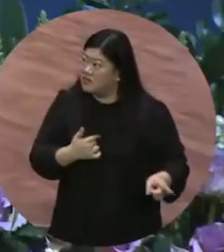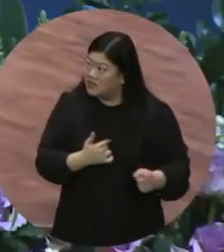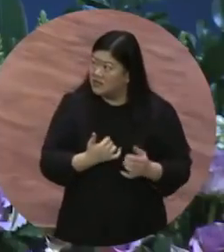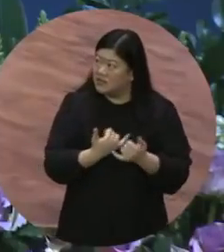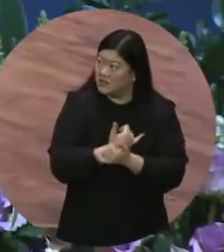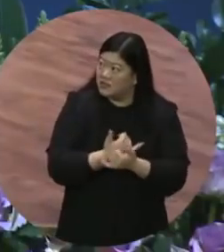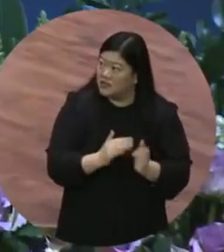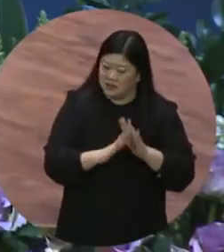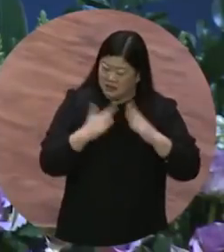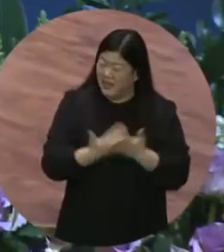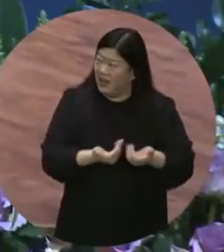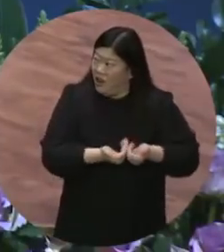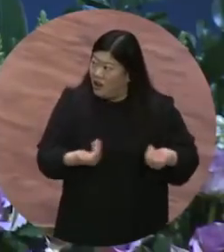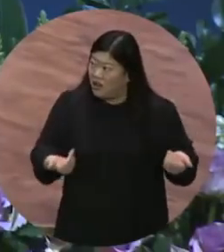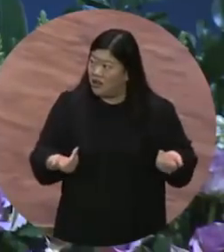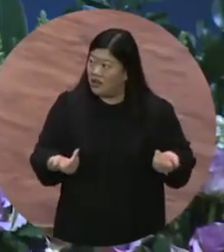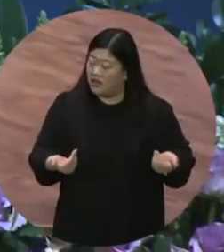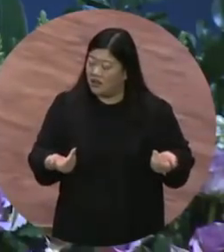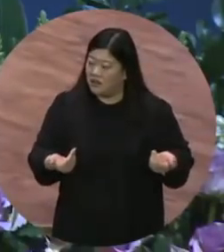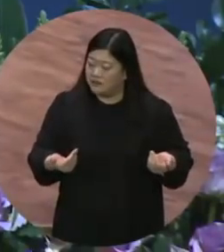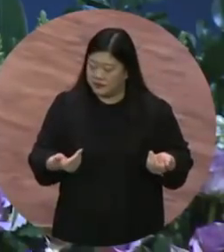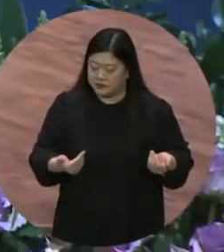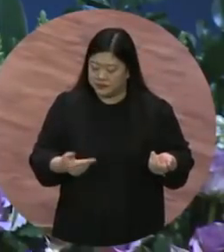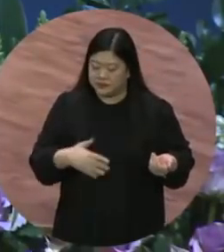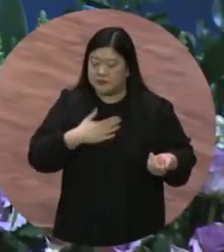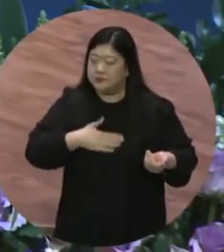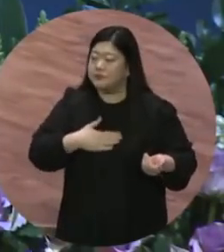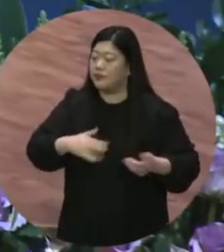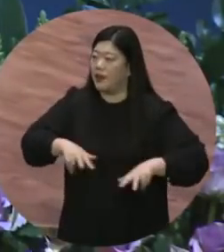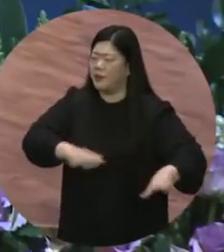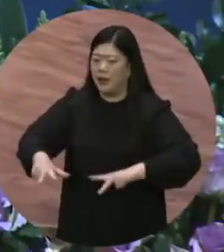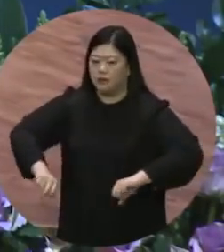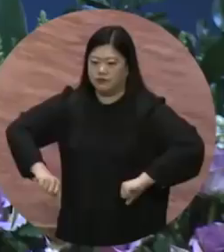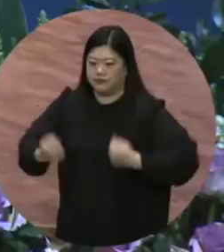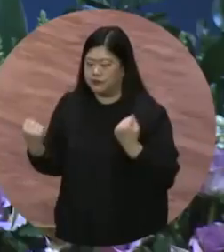고향과 친척을 떠났습니다. 즉시로 순종했습니다.